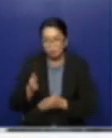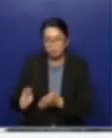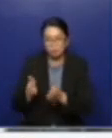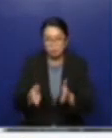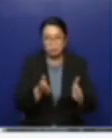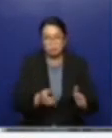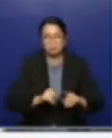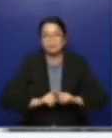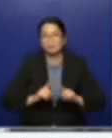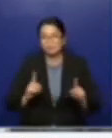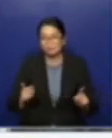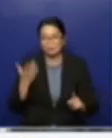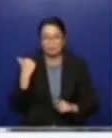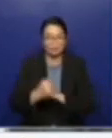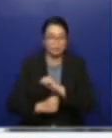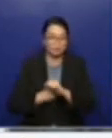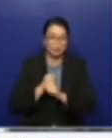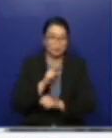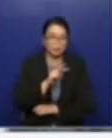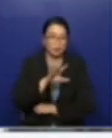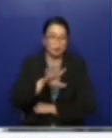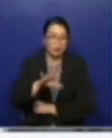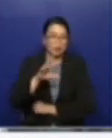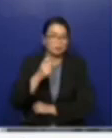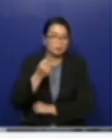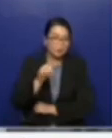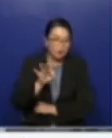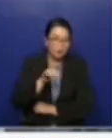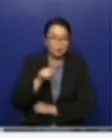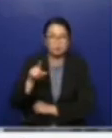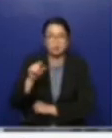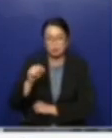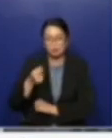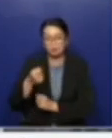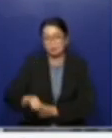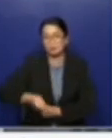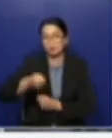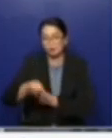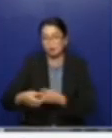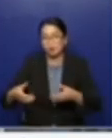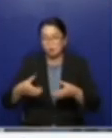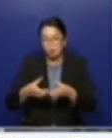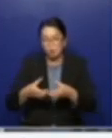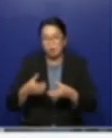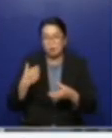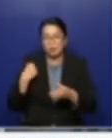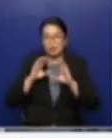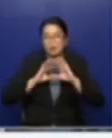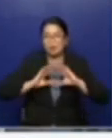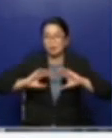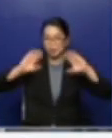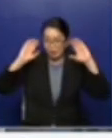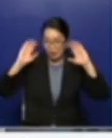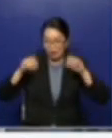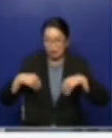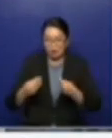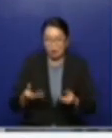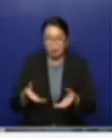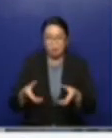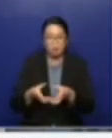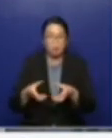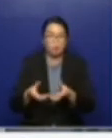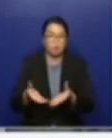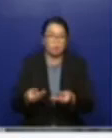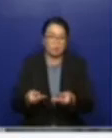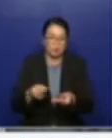ที่ปี2119ถึง20ได้มีการทางรัฐบาลให้กรมที่ดิน